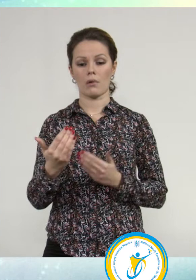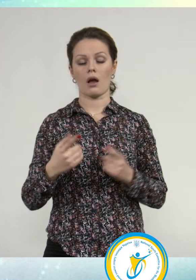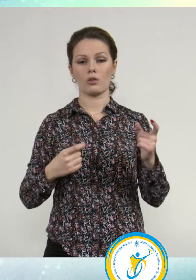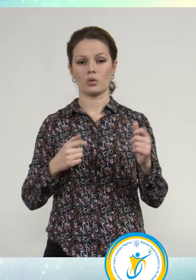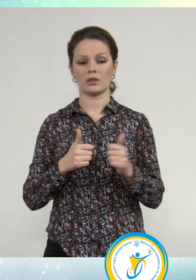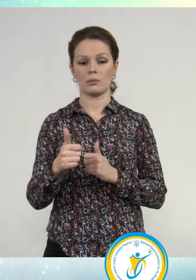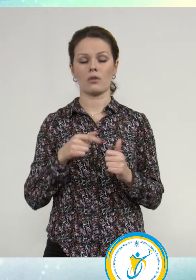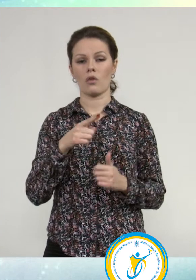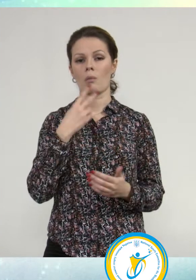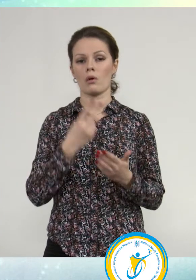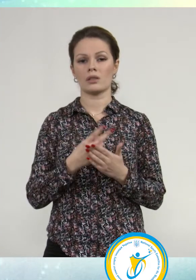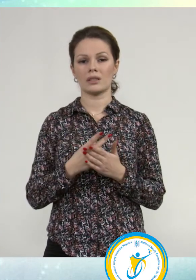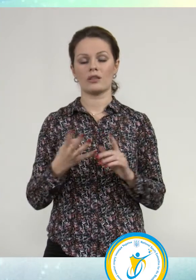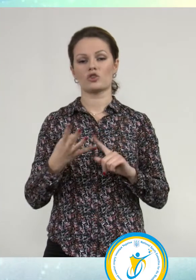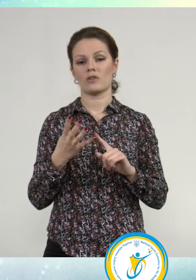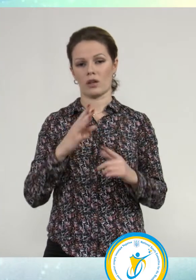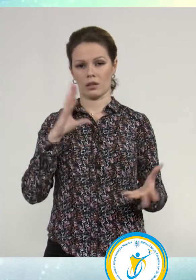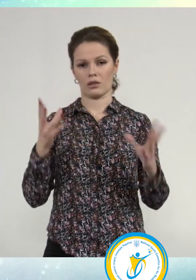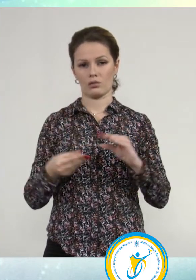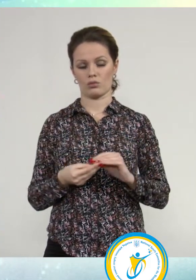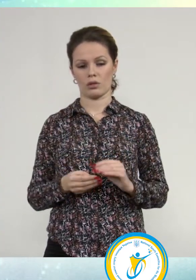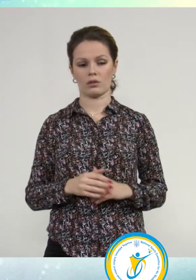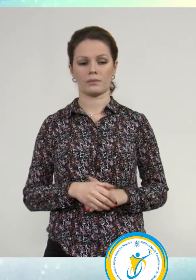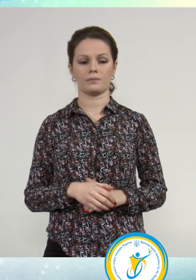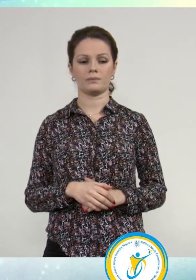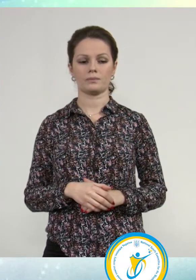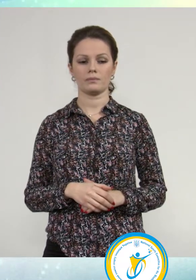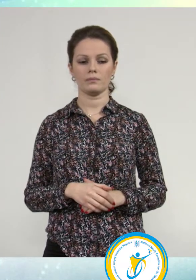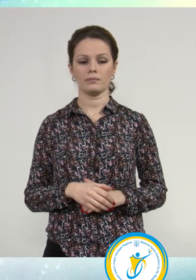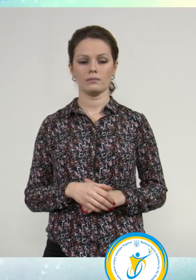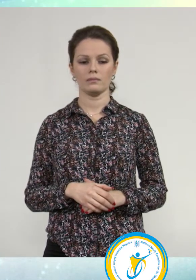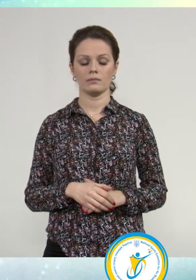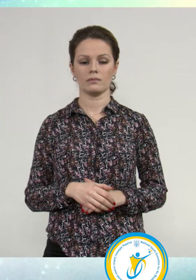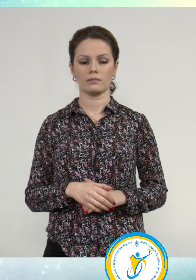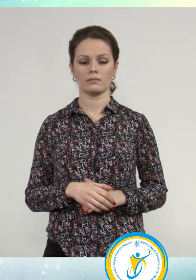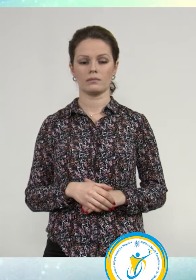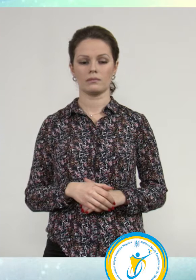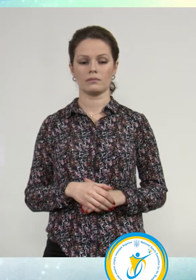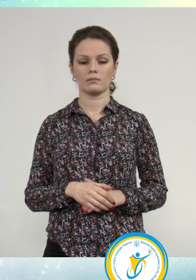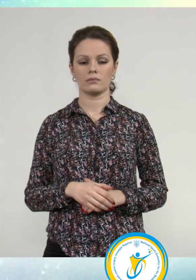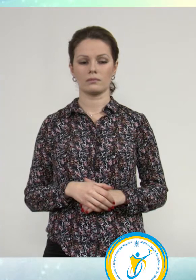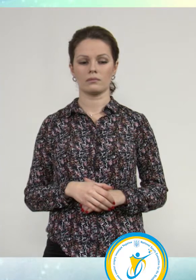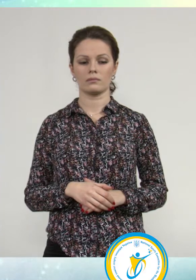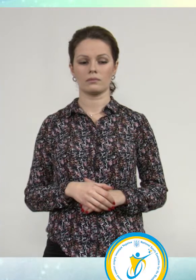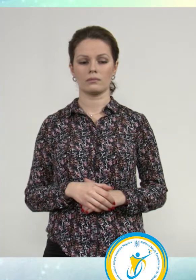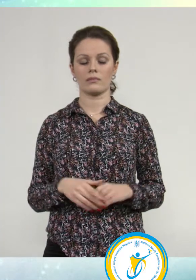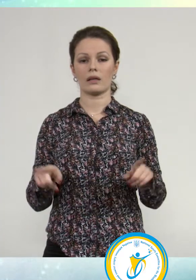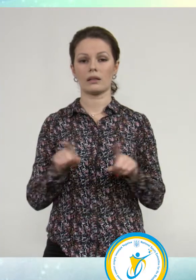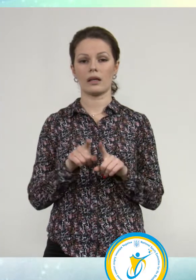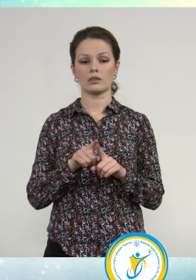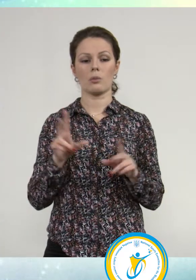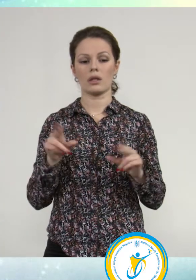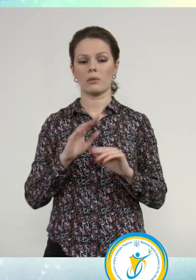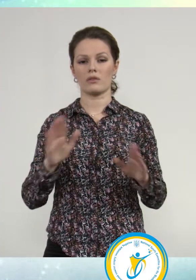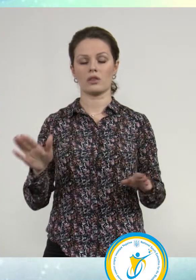вона показала 4-й результат. Так само не підфартило